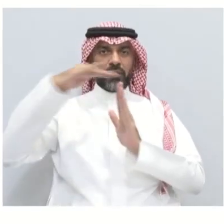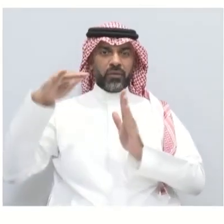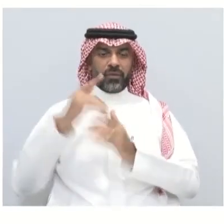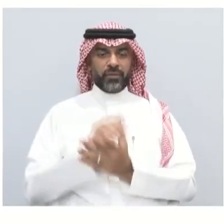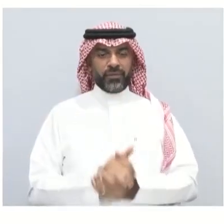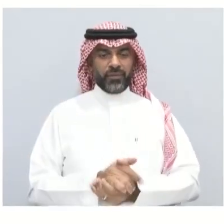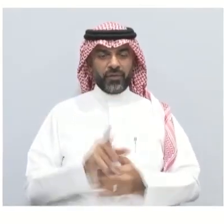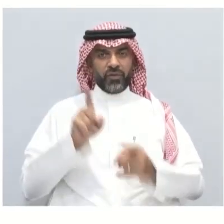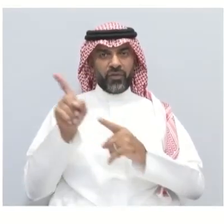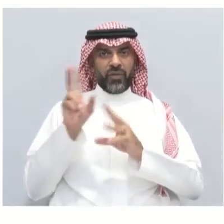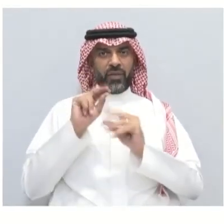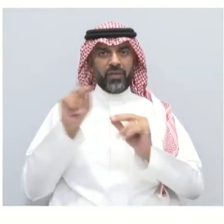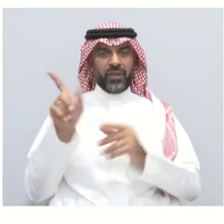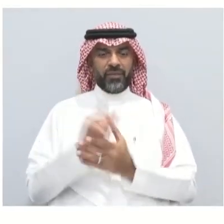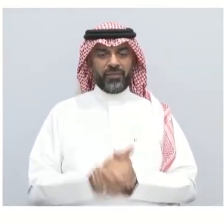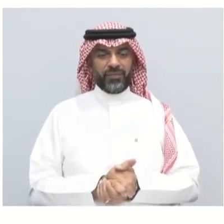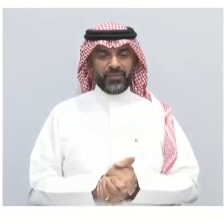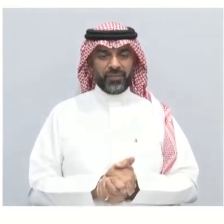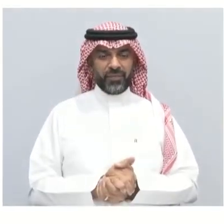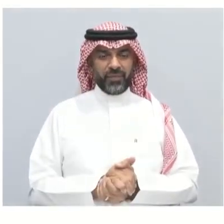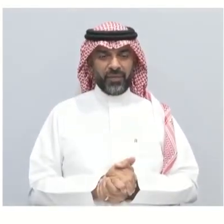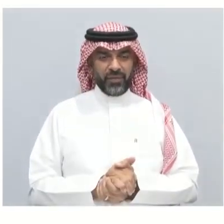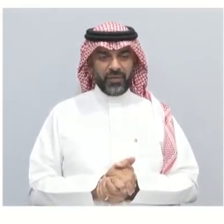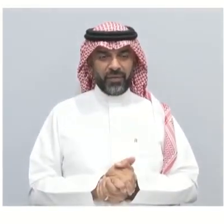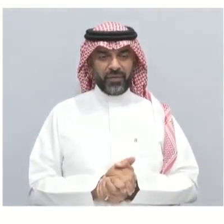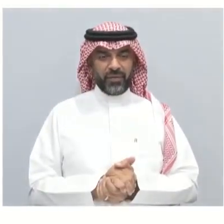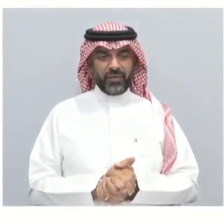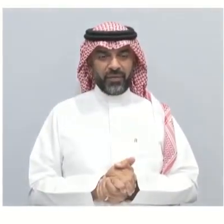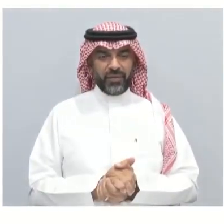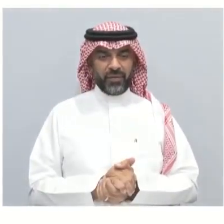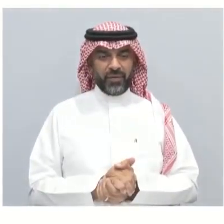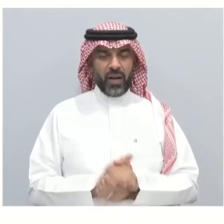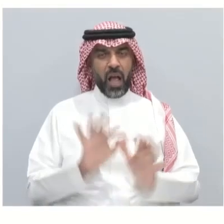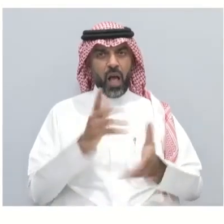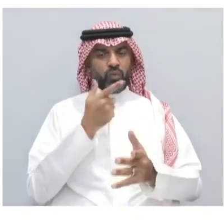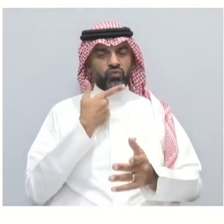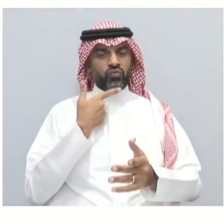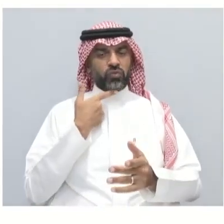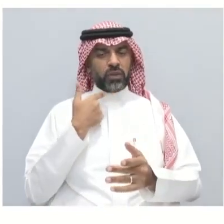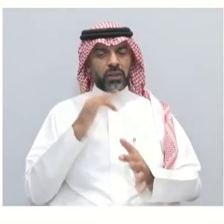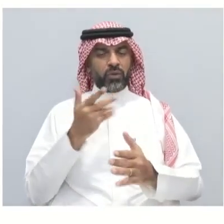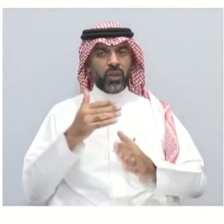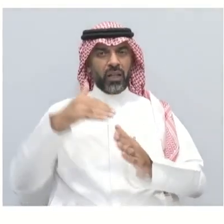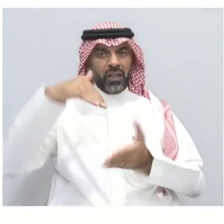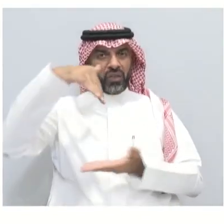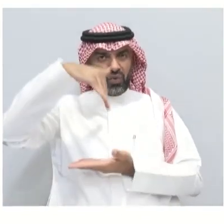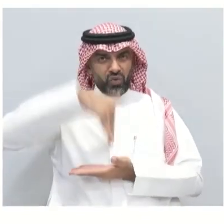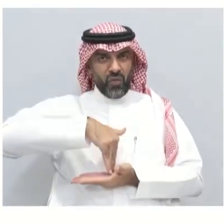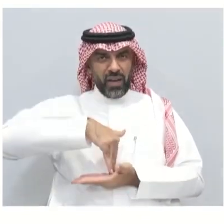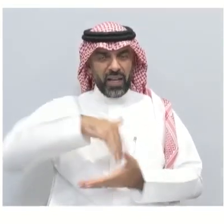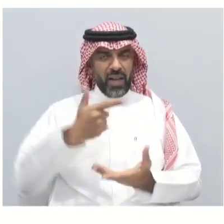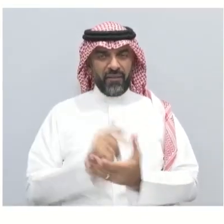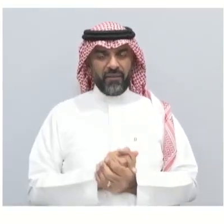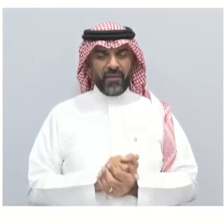نص سيتم وضع حد علوي توب بوردر بهذه الطريقه لو قمنا بتطبيق الحد السفلي